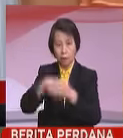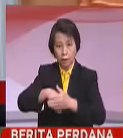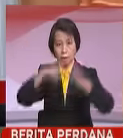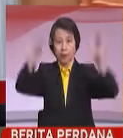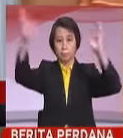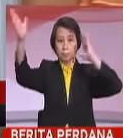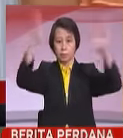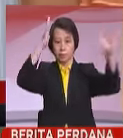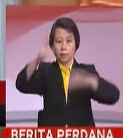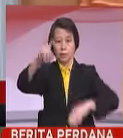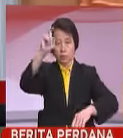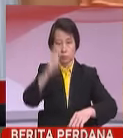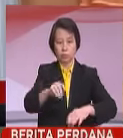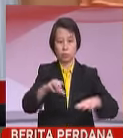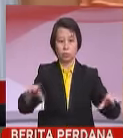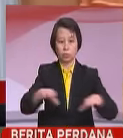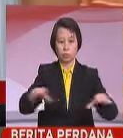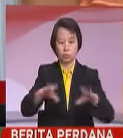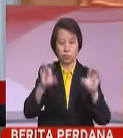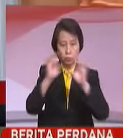kita harus menjalani